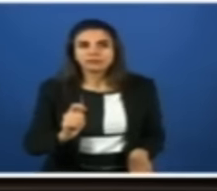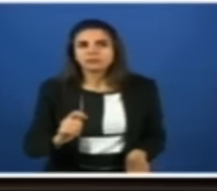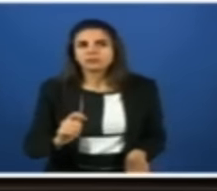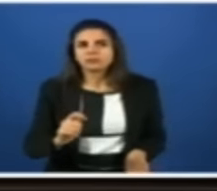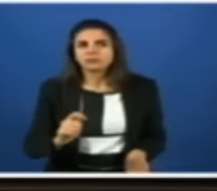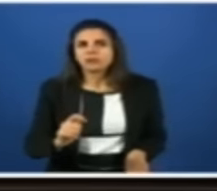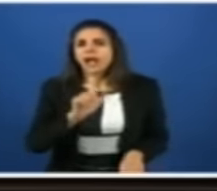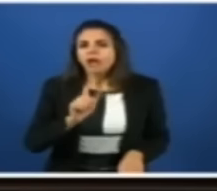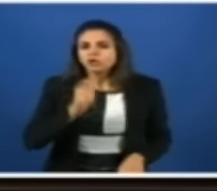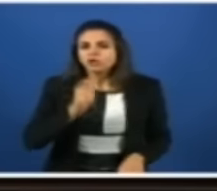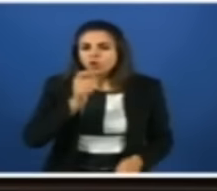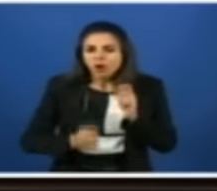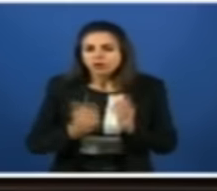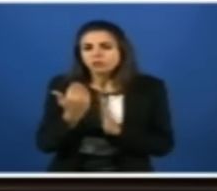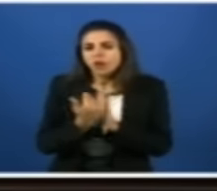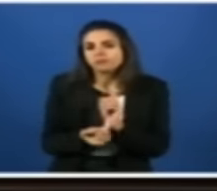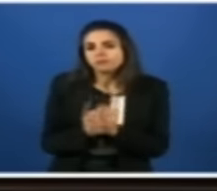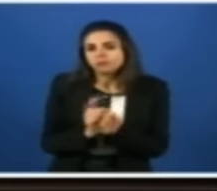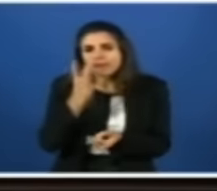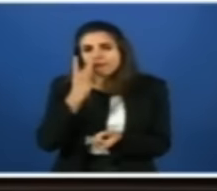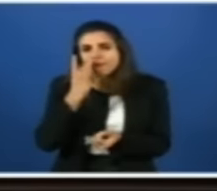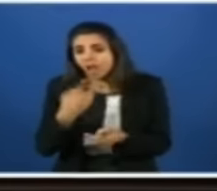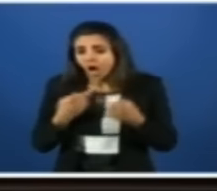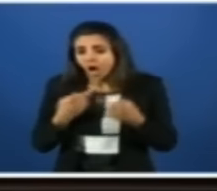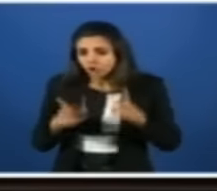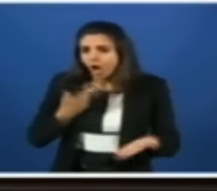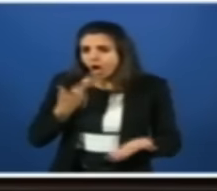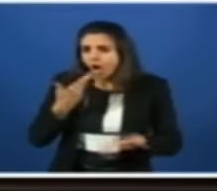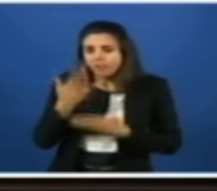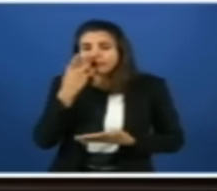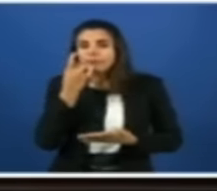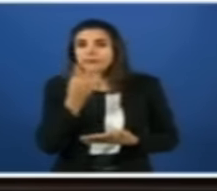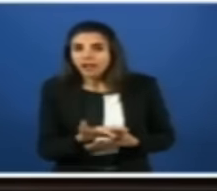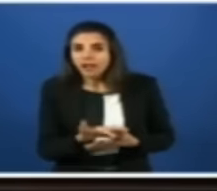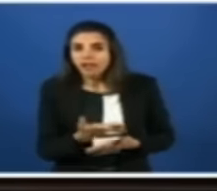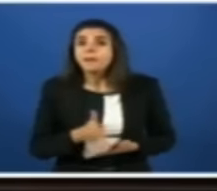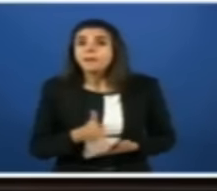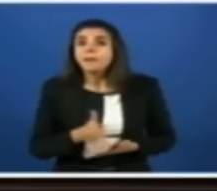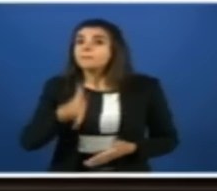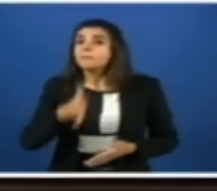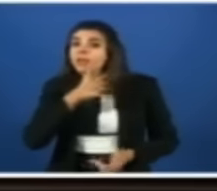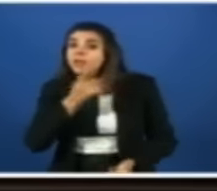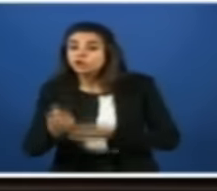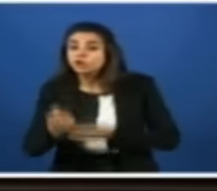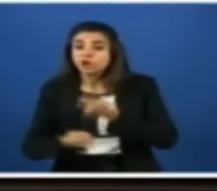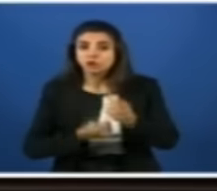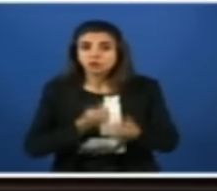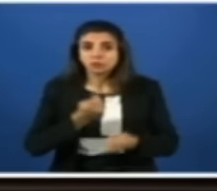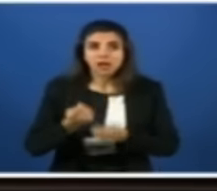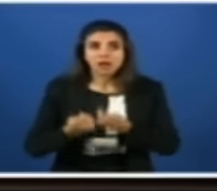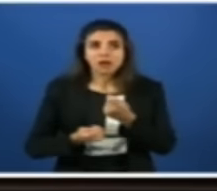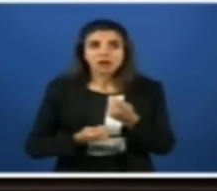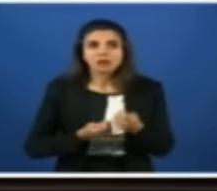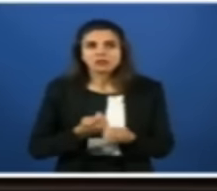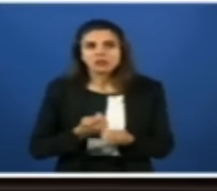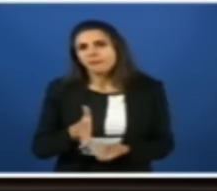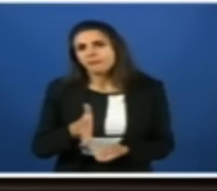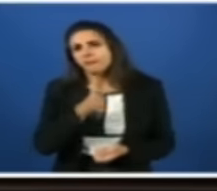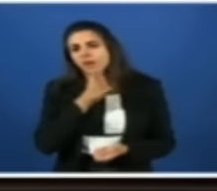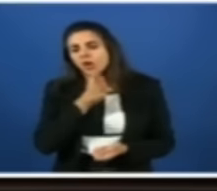Gerekçeler ortadadır. İzahat açıktır. Bilimsel çalışmalar